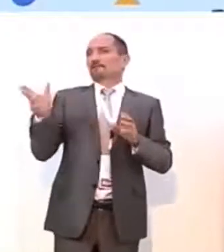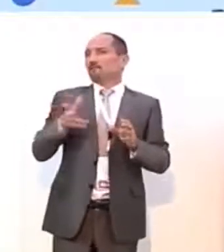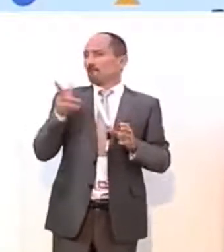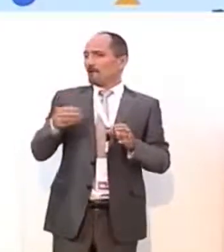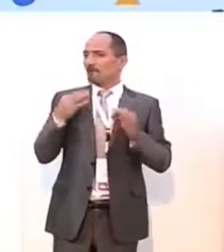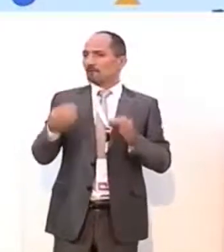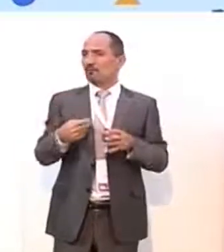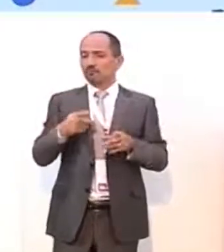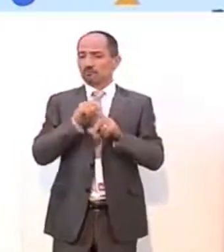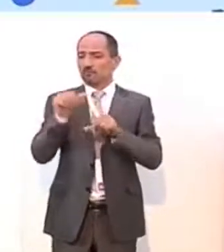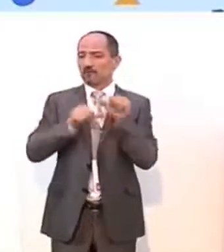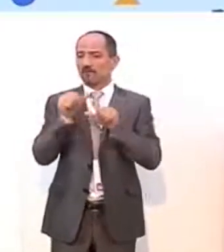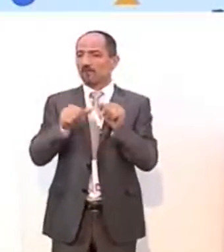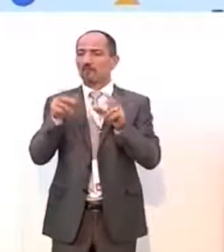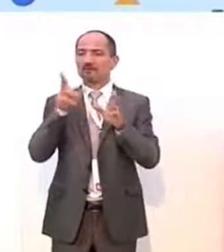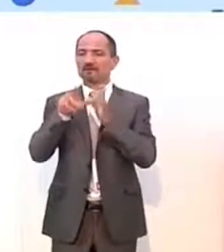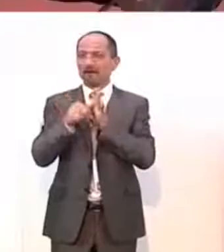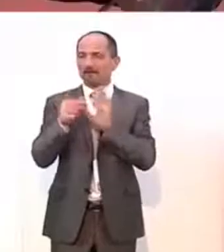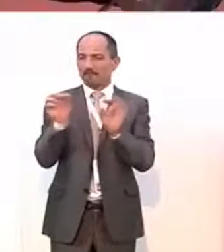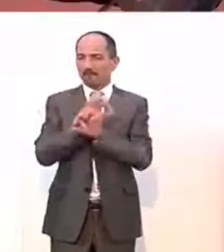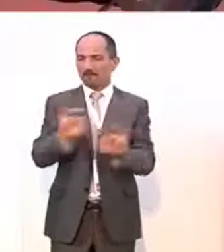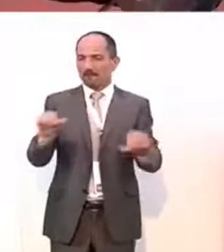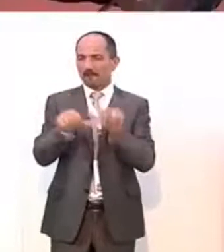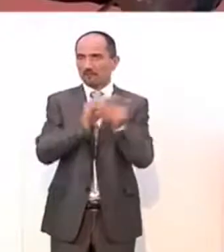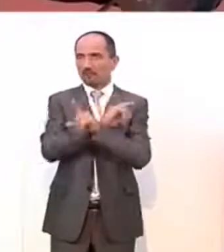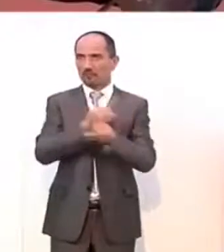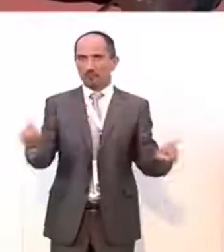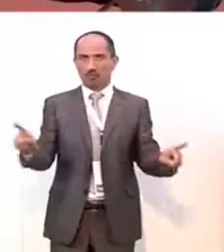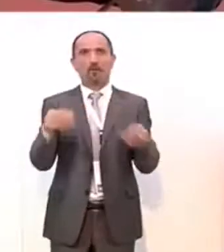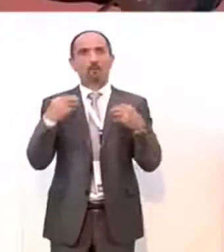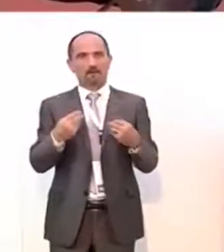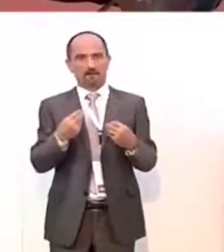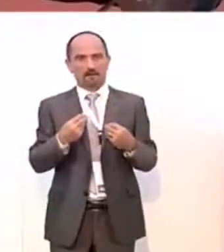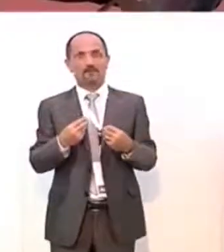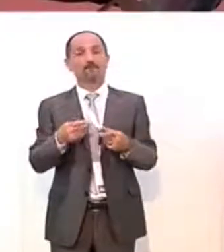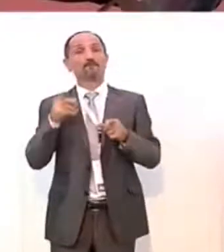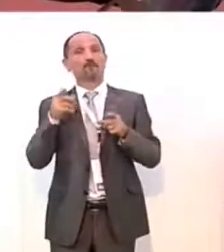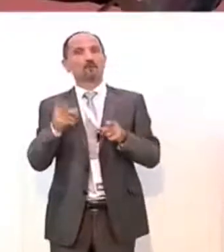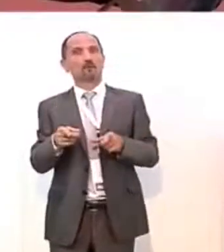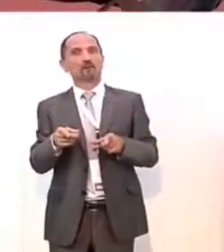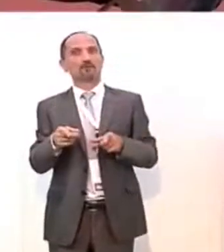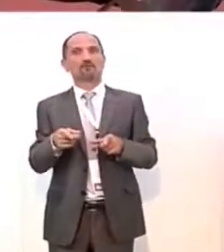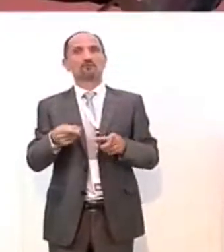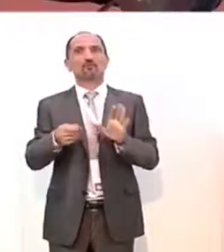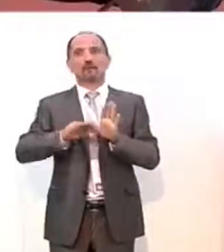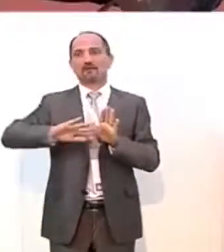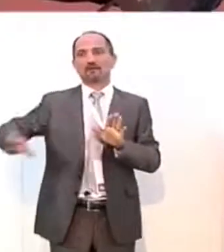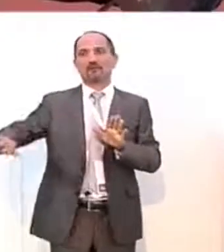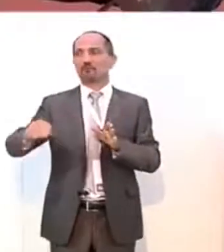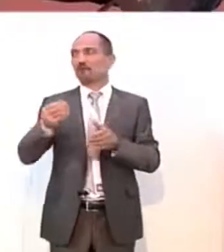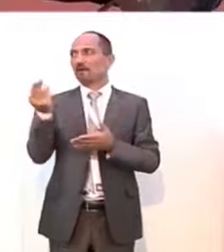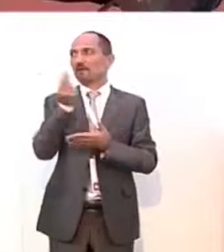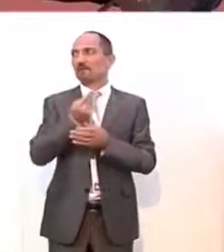abbiamo cambiato alcune cose, tra cui i tempi. Io credo che sui tempi, i tempi sono, escludono una parte della